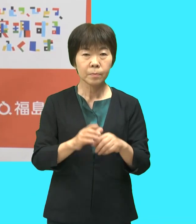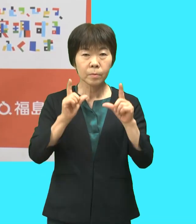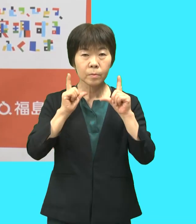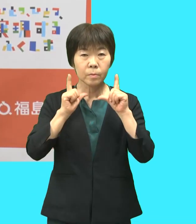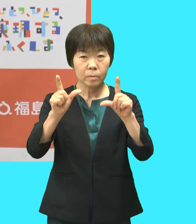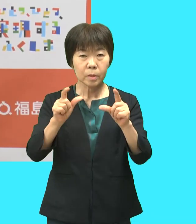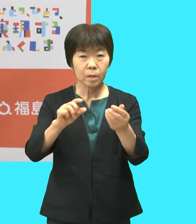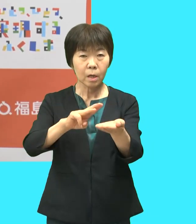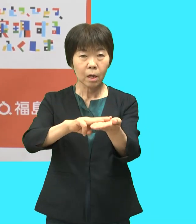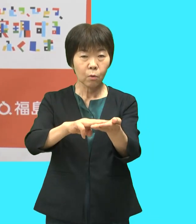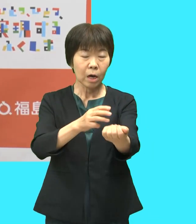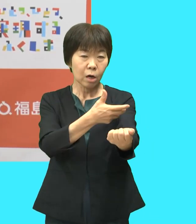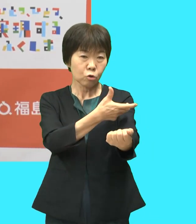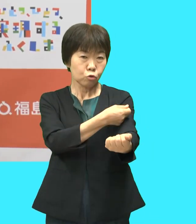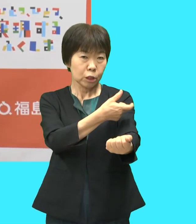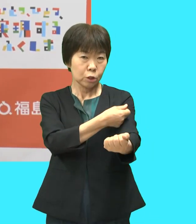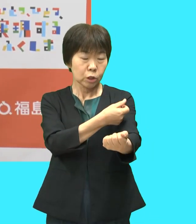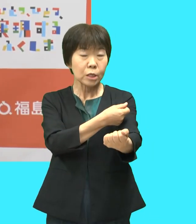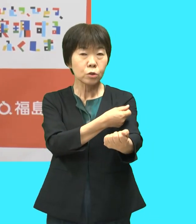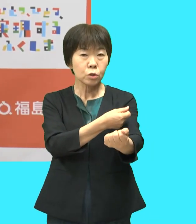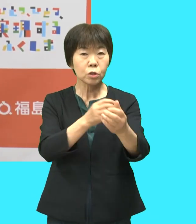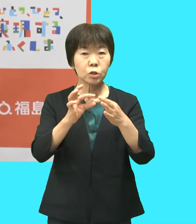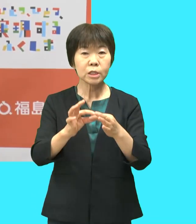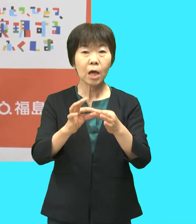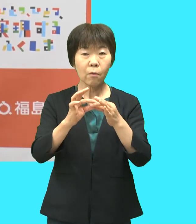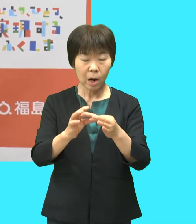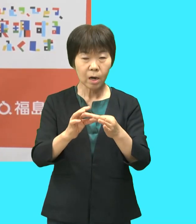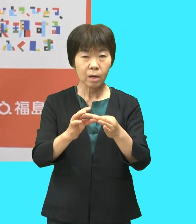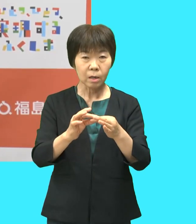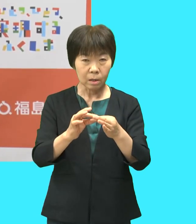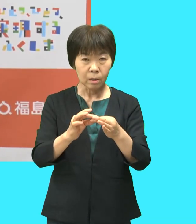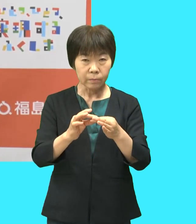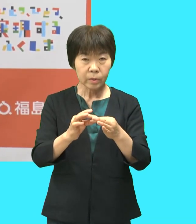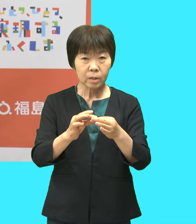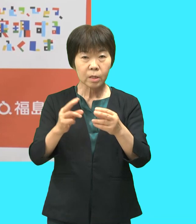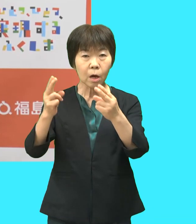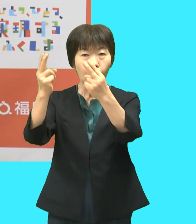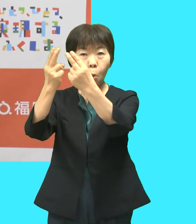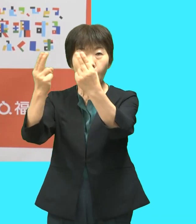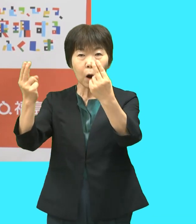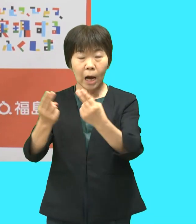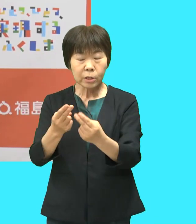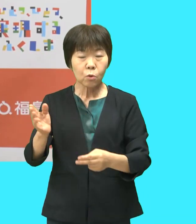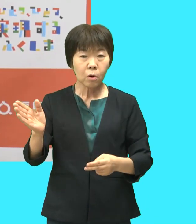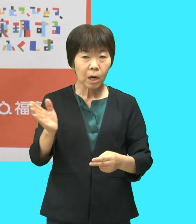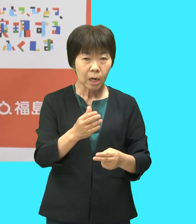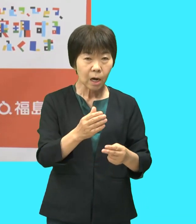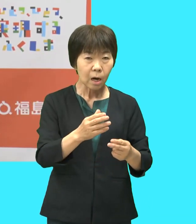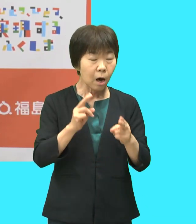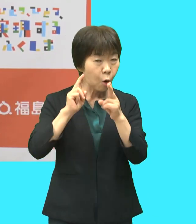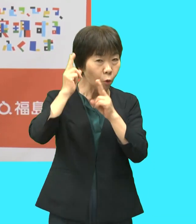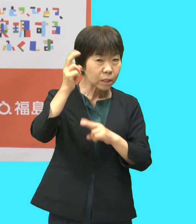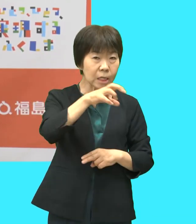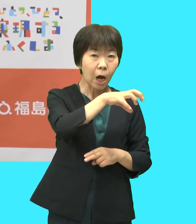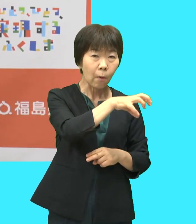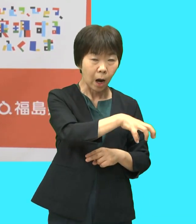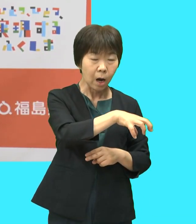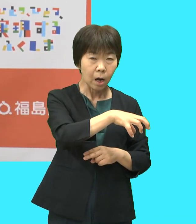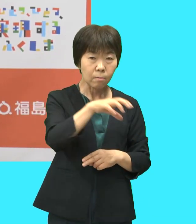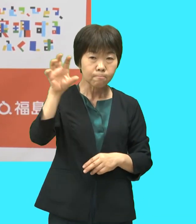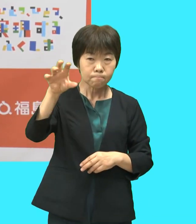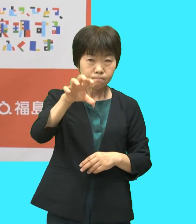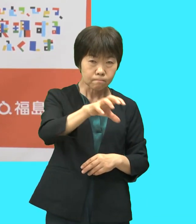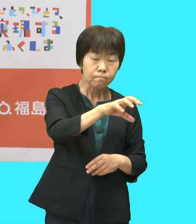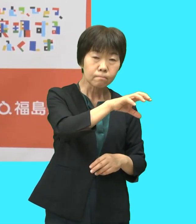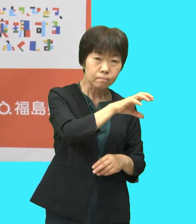クチンの接種につきましては、特に福島県の場合は北北海道から南や沖縄県まで